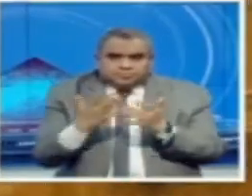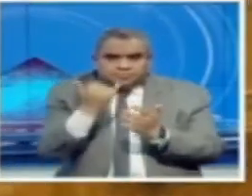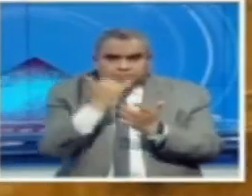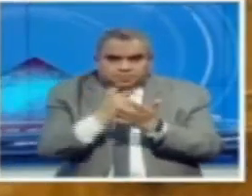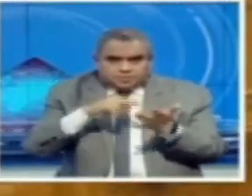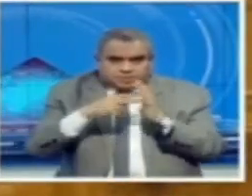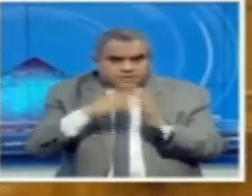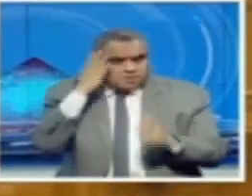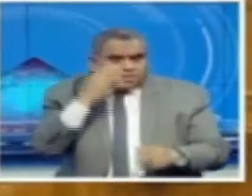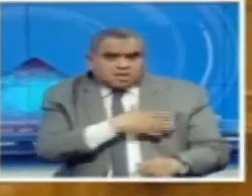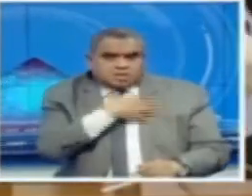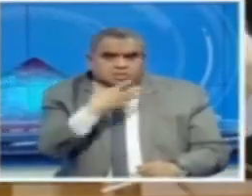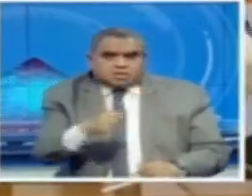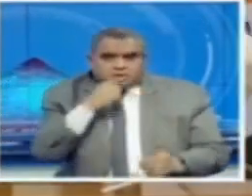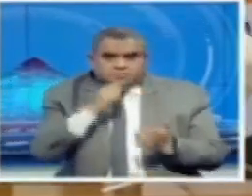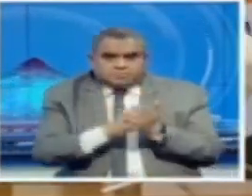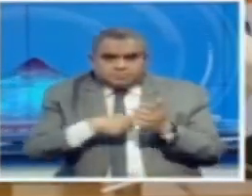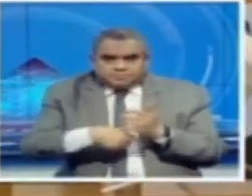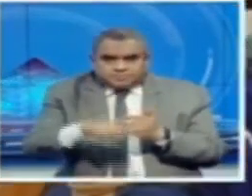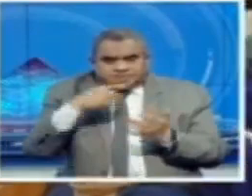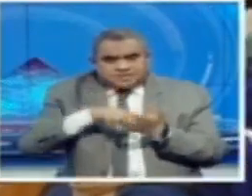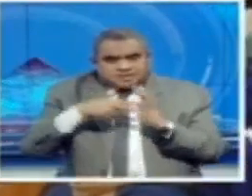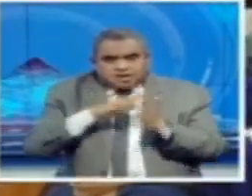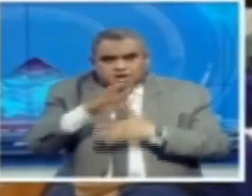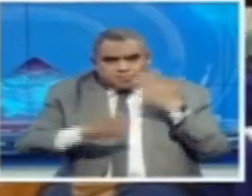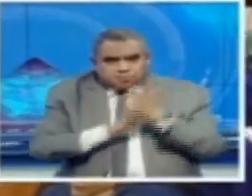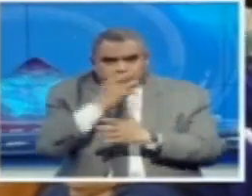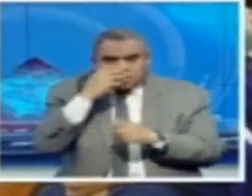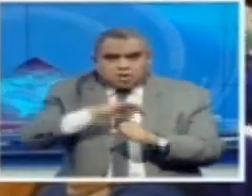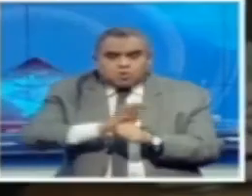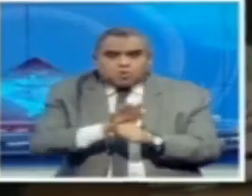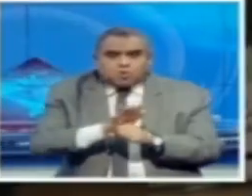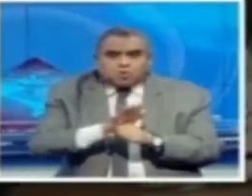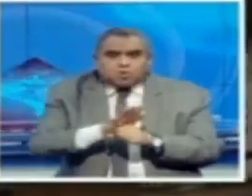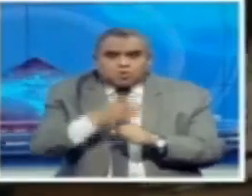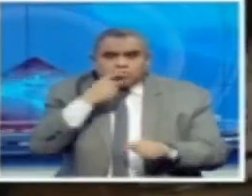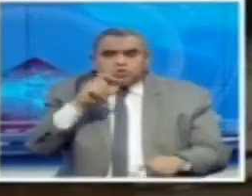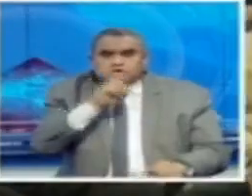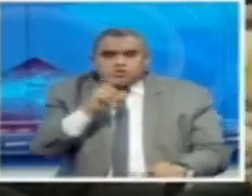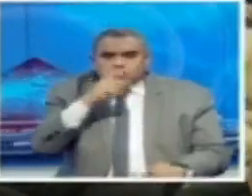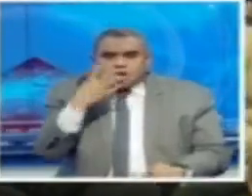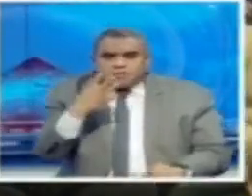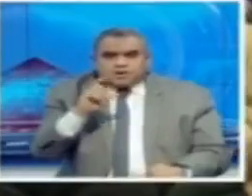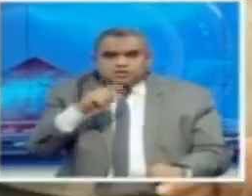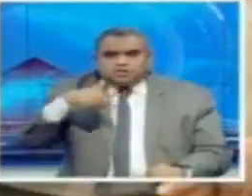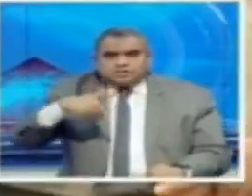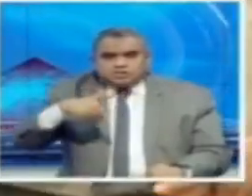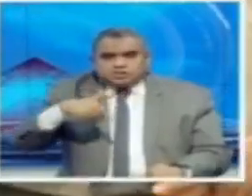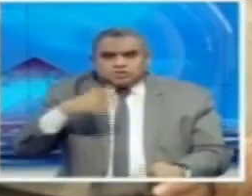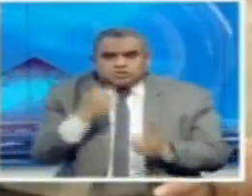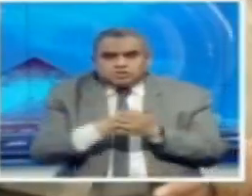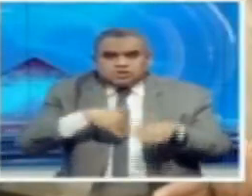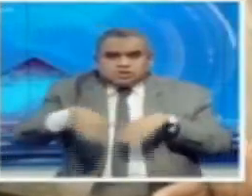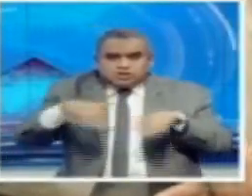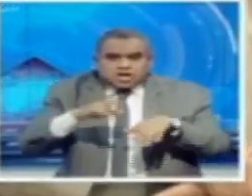به من تضحيات مضنية خلال مواجهة جائحة كورونا. هم كانوا بيقعدوا بالأربع شهور والست شهور ما بيشوفوش باب الشارع مش